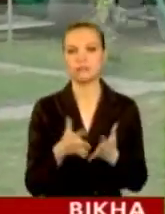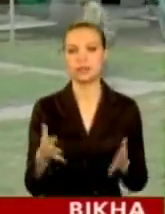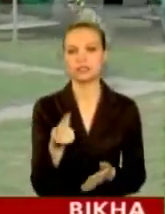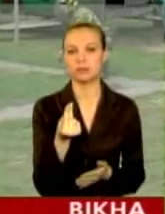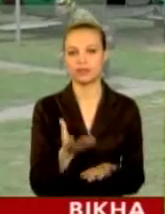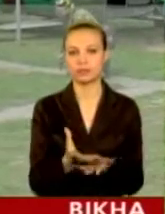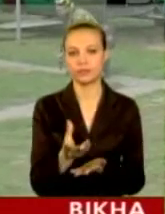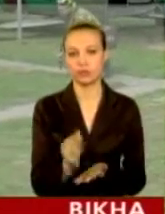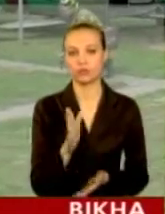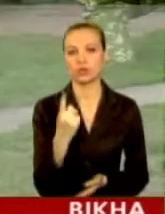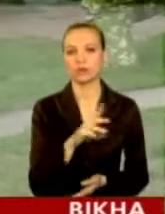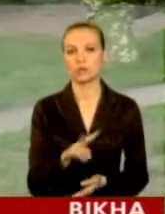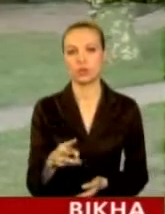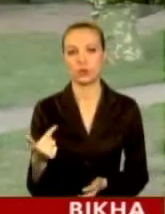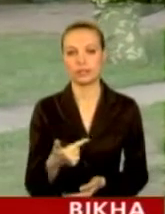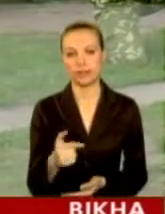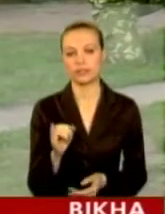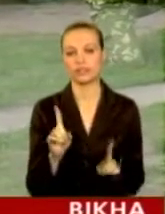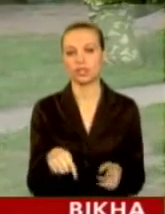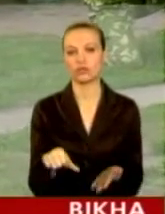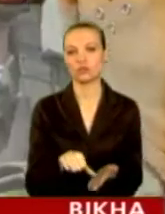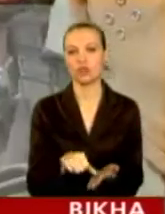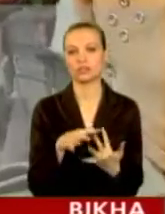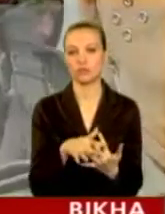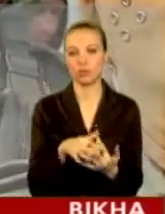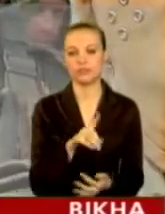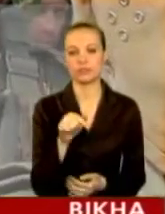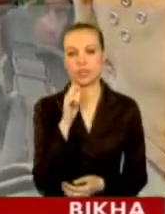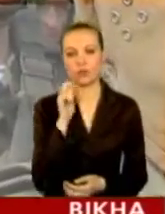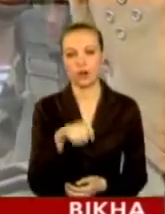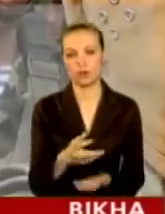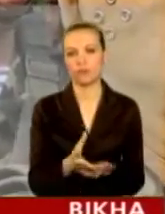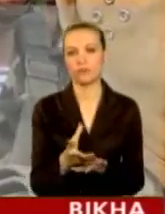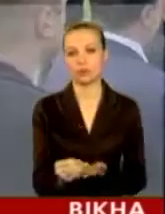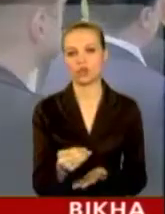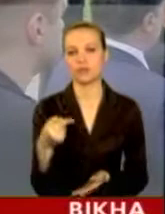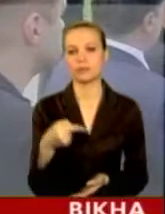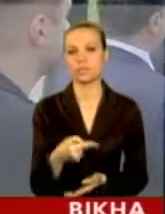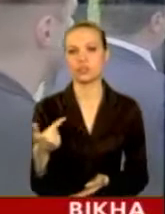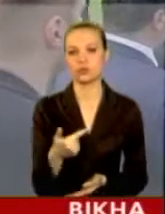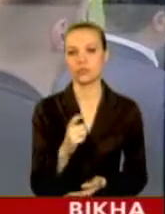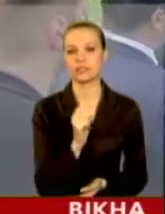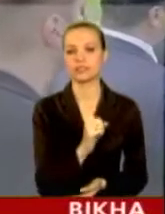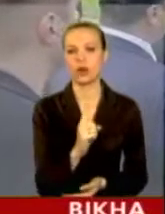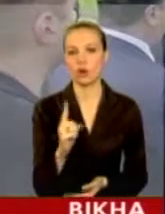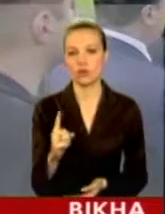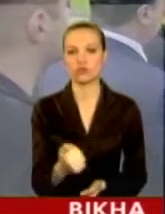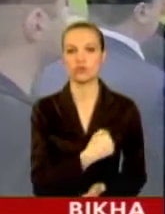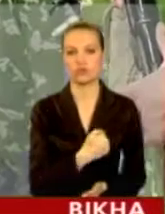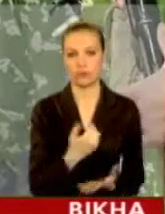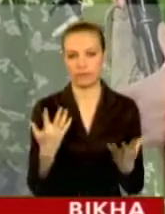страхова виплата складе 1 000 000 гривень. Також учасникам боїв за Україну виплачуватимуть 1 000 гривень за кожен